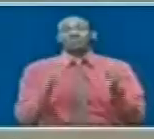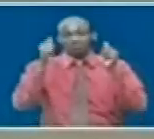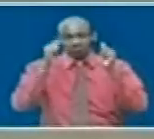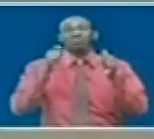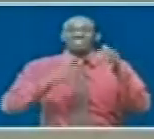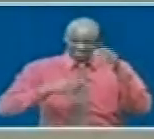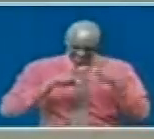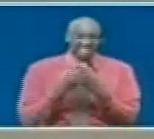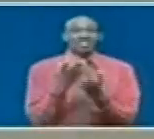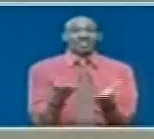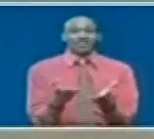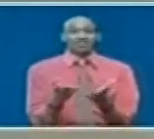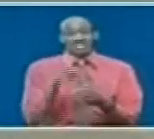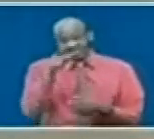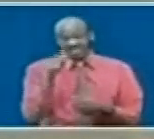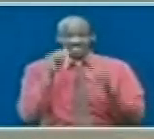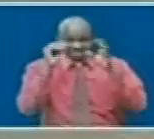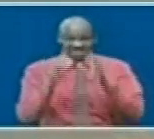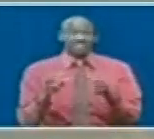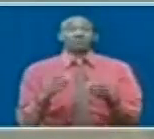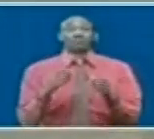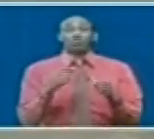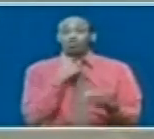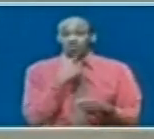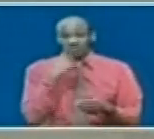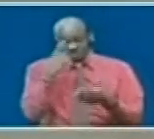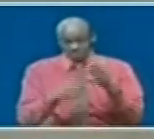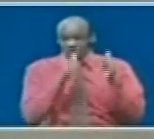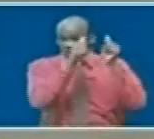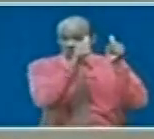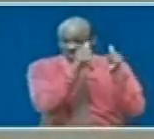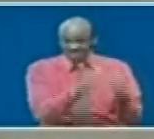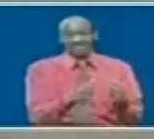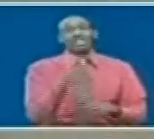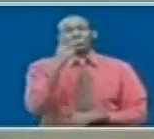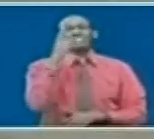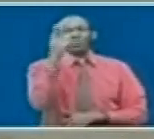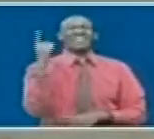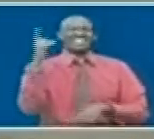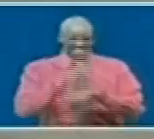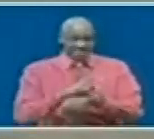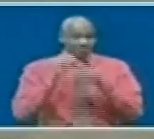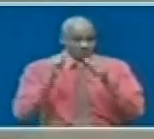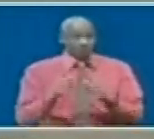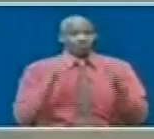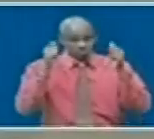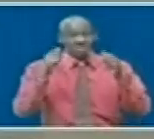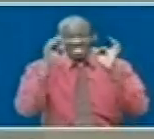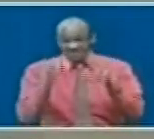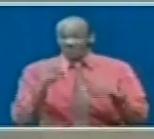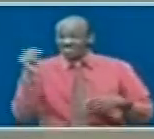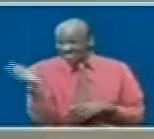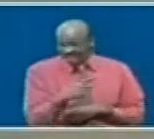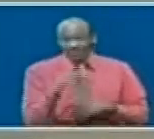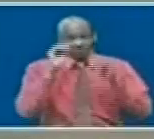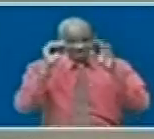utaandaliwa. Muungano huo wa walimu uliipa serikali notisi ya siku 21 ya kufanya mgomo iwapo masala ya mishahara ya walimu